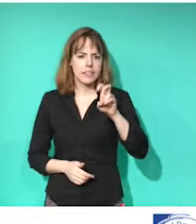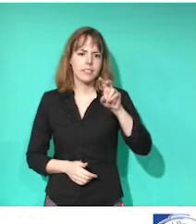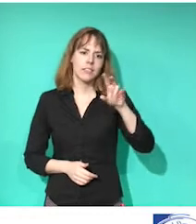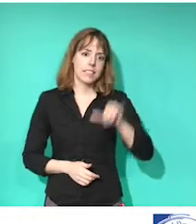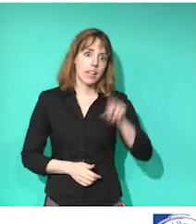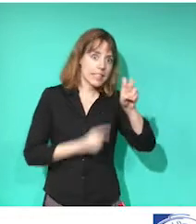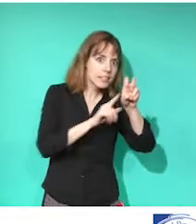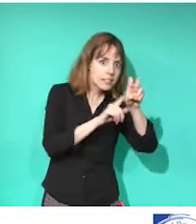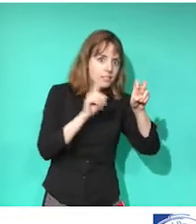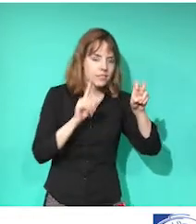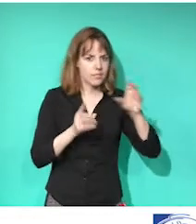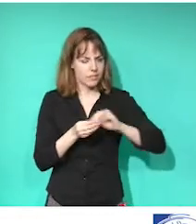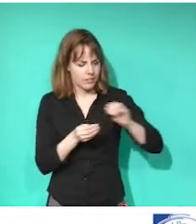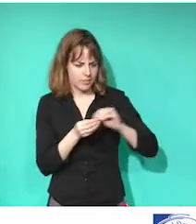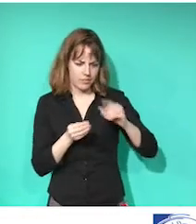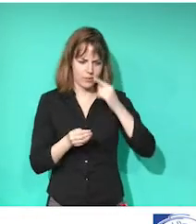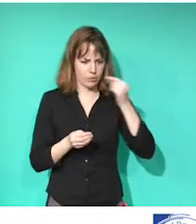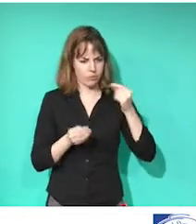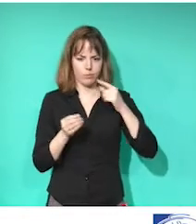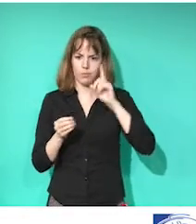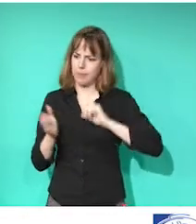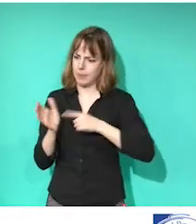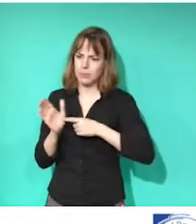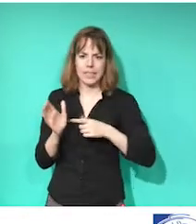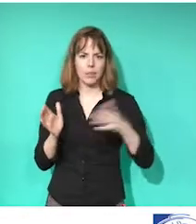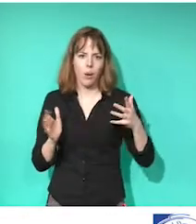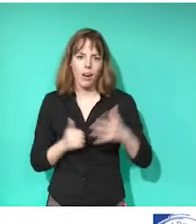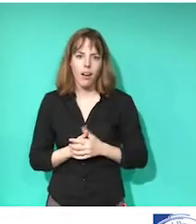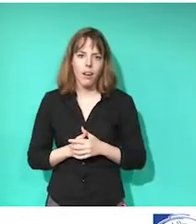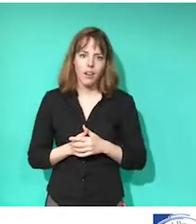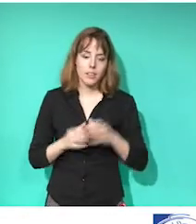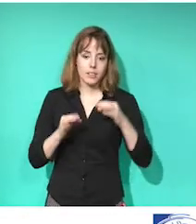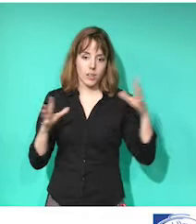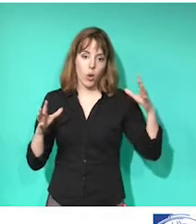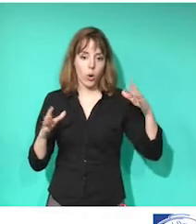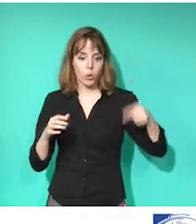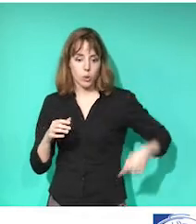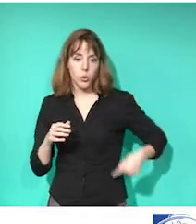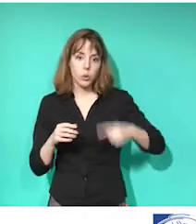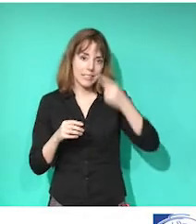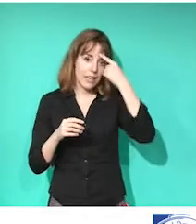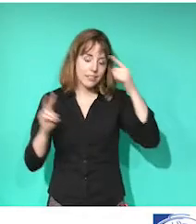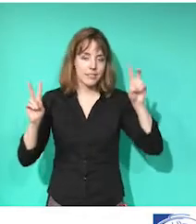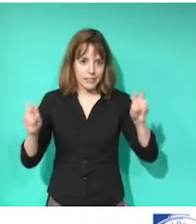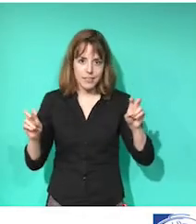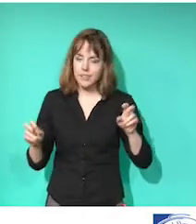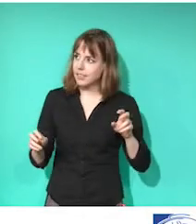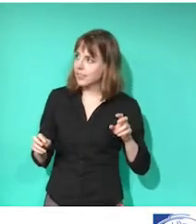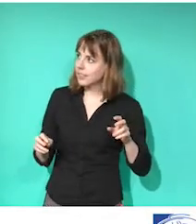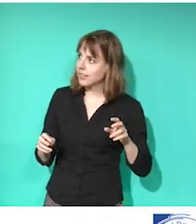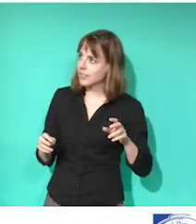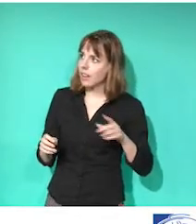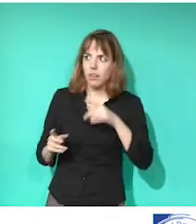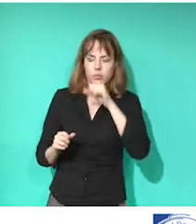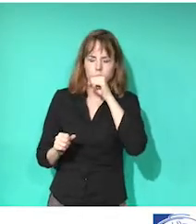qui interroge l'identité masculine et féminine. Sans queue ni tête. Un spectacle pour déconstruire les stéréotypes. Sans queue ni tête. Sans queue ni